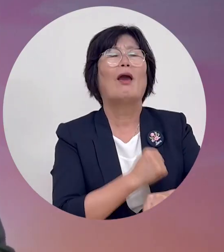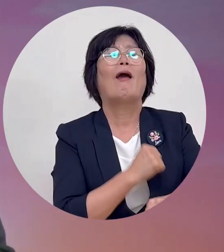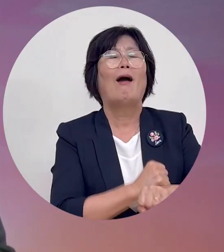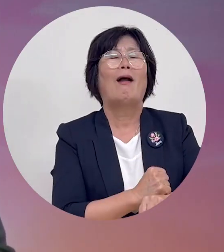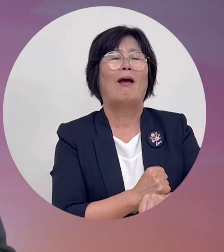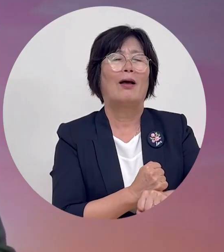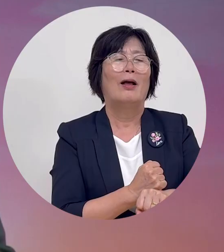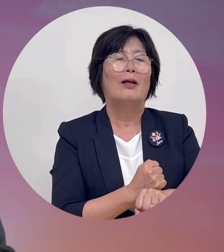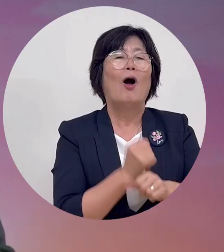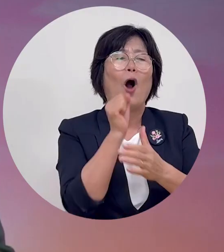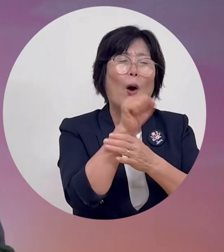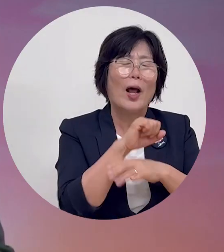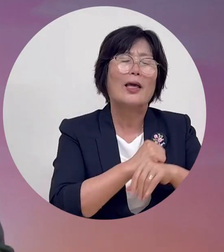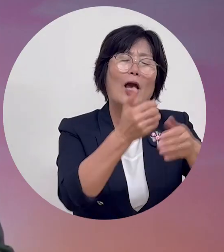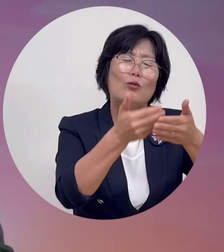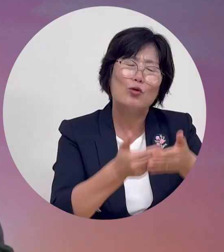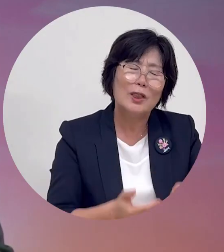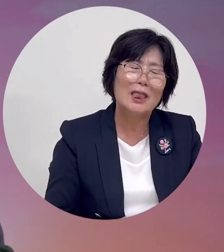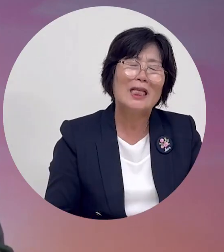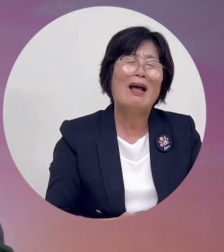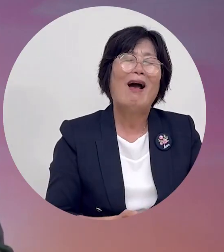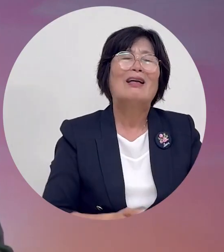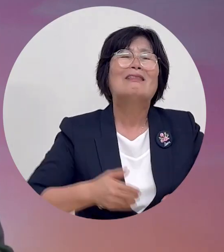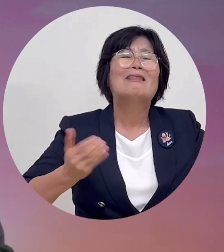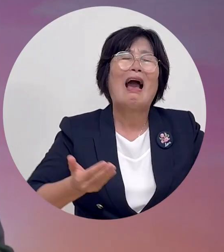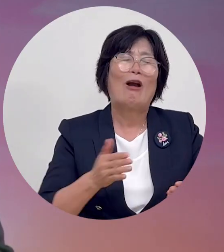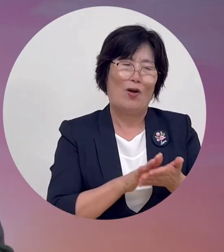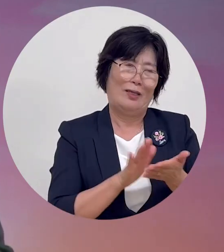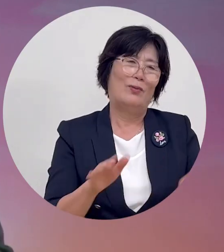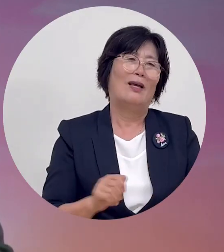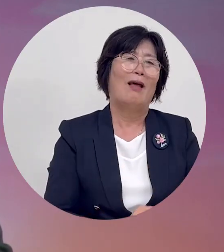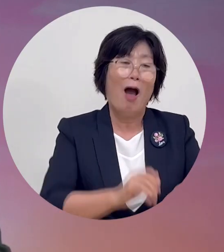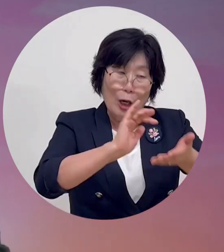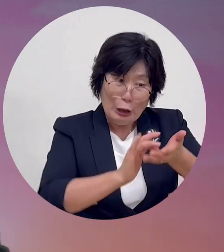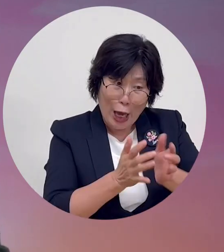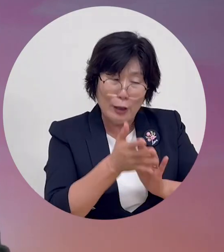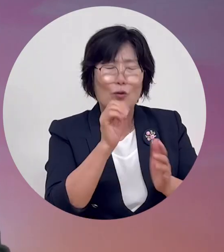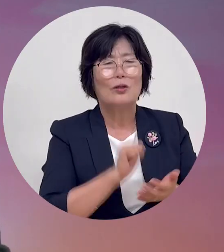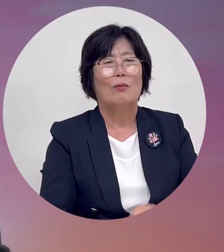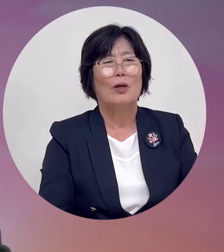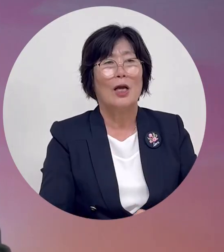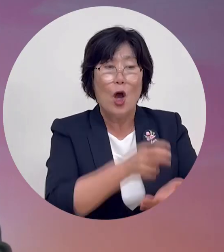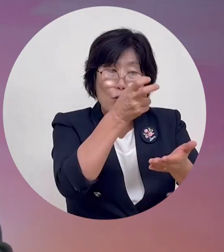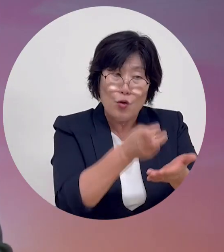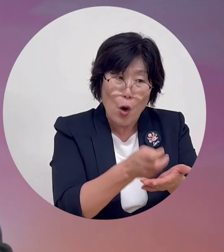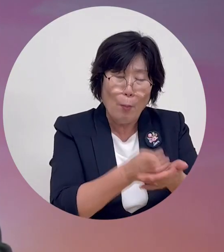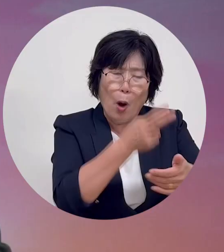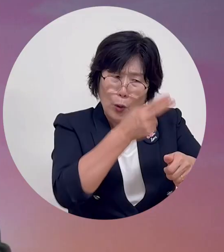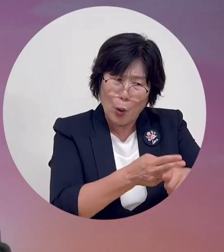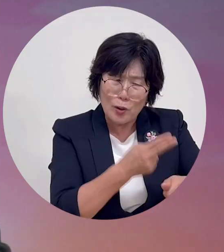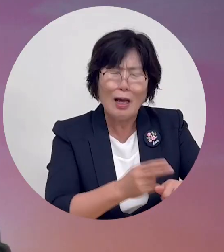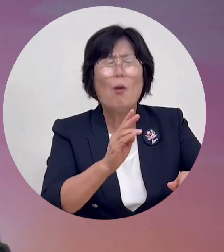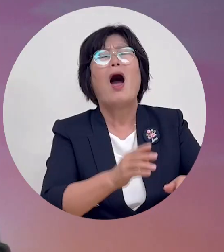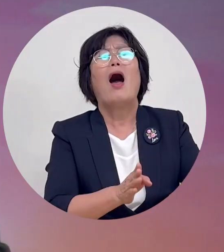해방의 사건이에요. 네. 예수님이 그렇게 해주신. 그러니까 율법교사와는